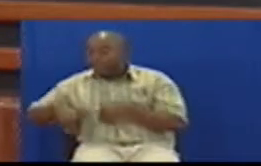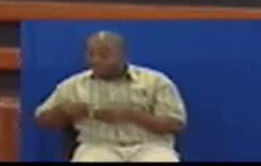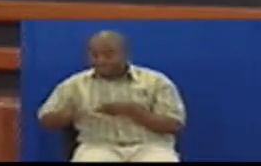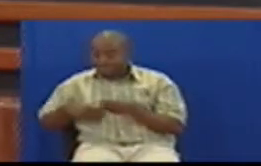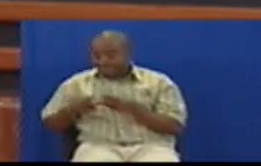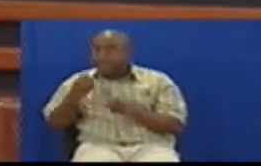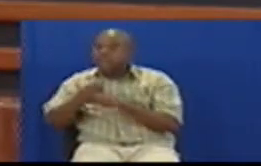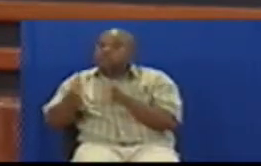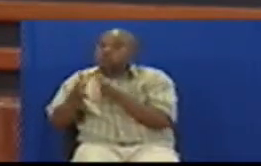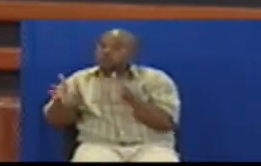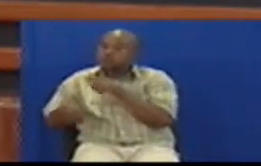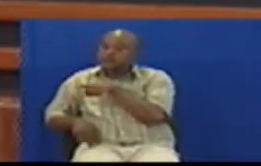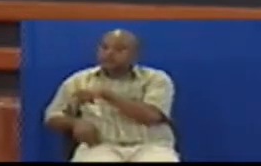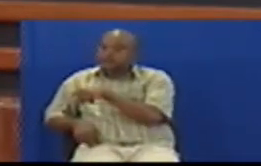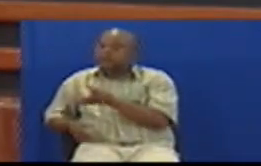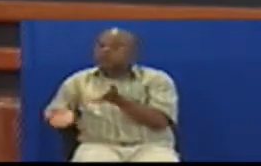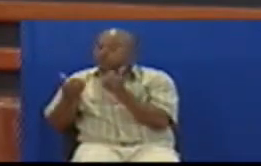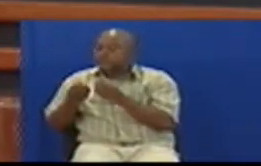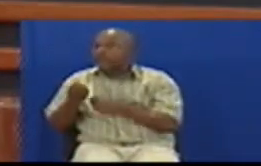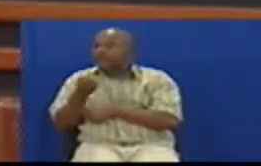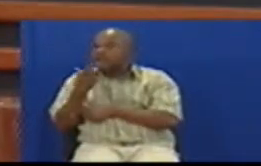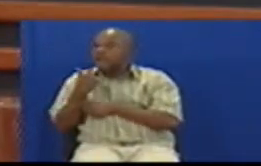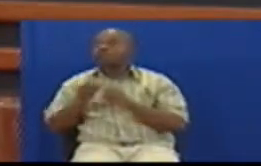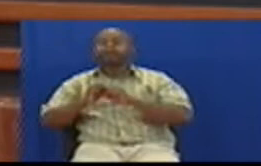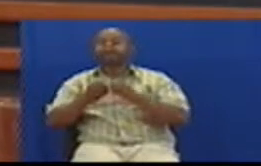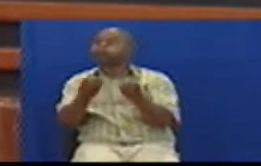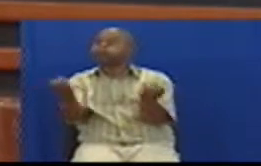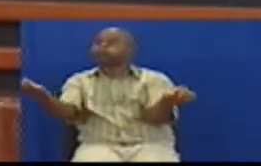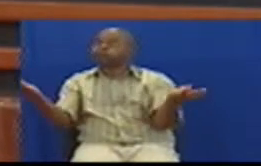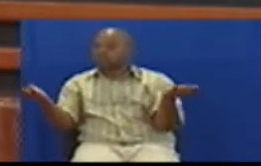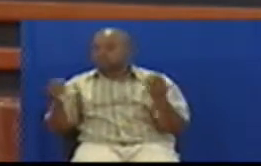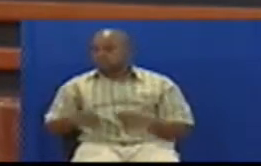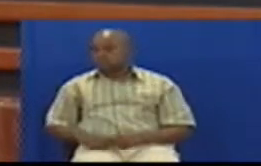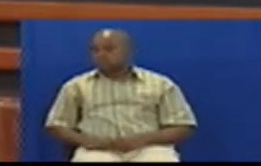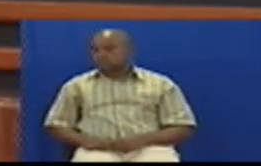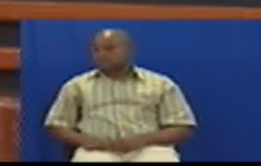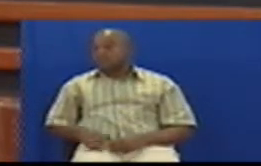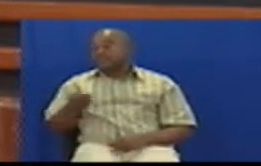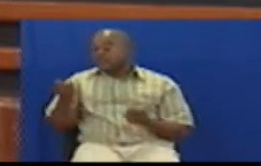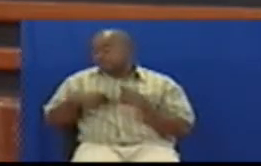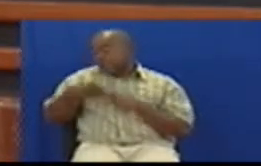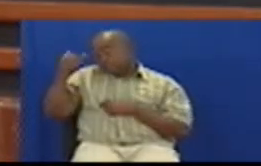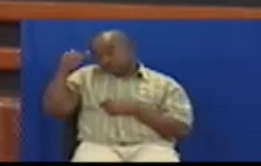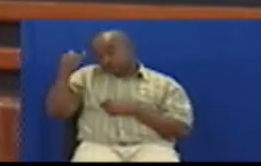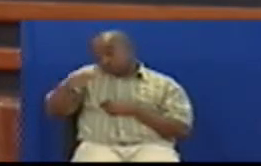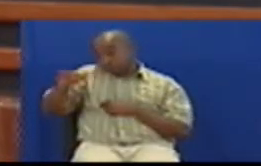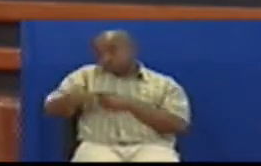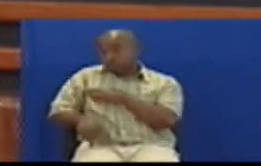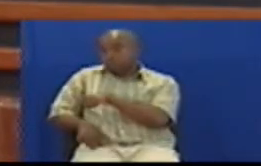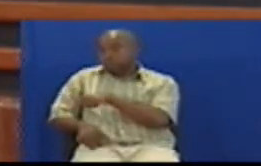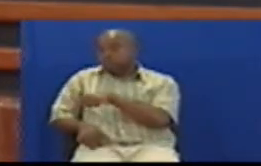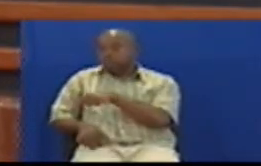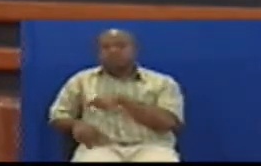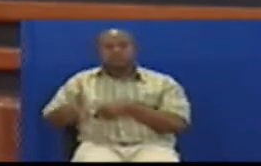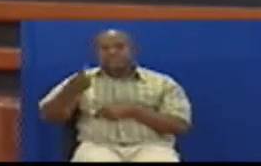Nipongeze kazi kubwa unayofanya ya kuleta madawa na kadhalika. Lakini katika ile eneo, Mheshimiwa Spika, nataka nishauri kitu kimoja.